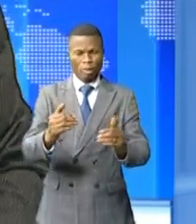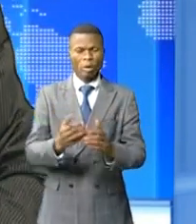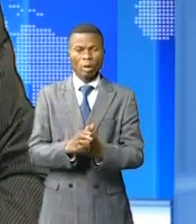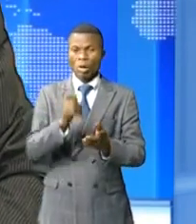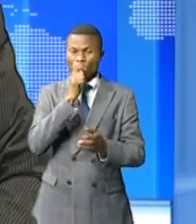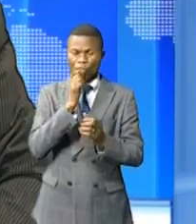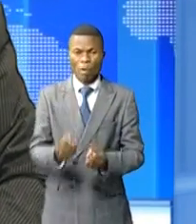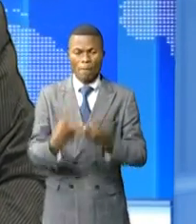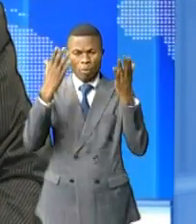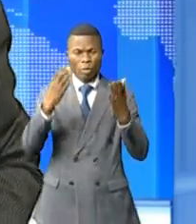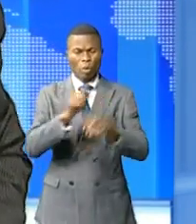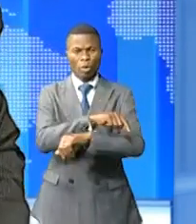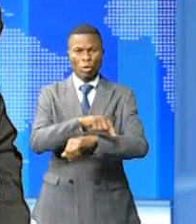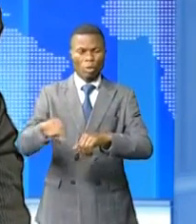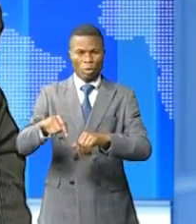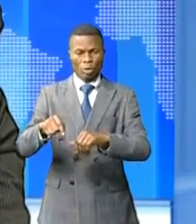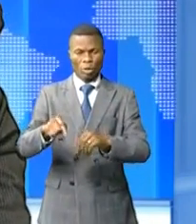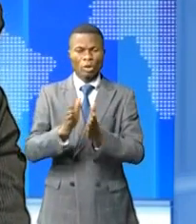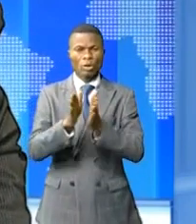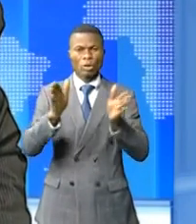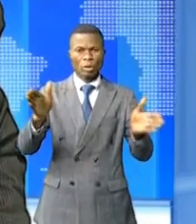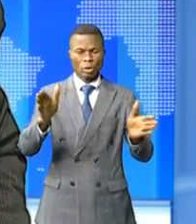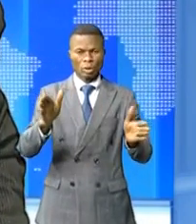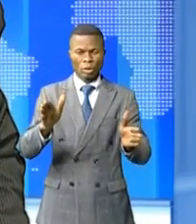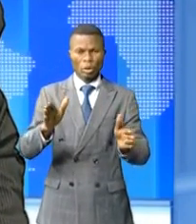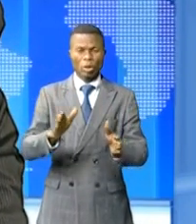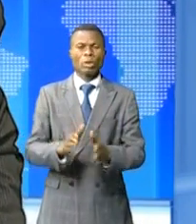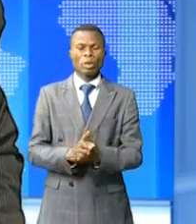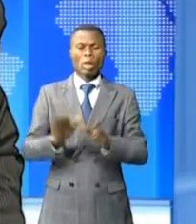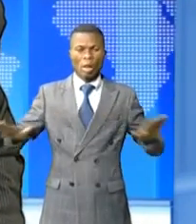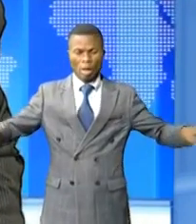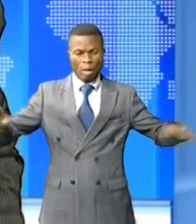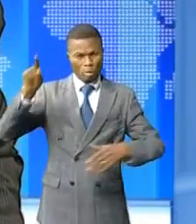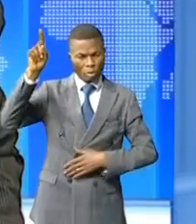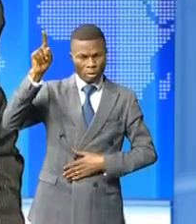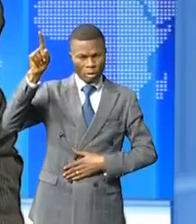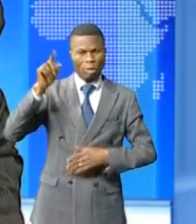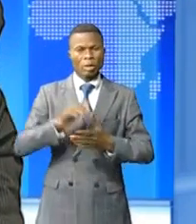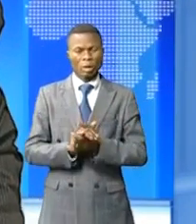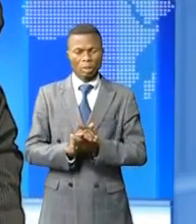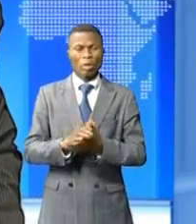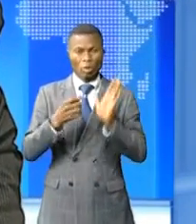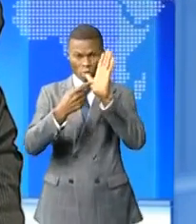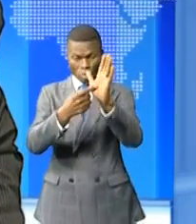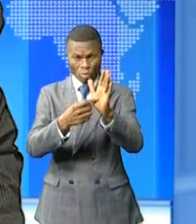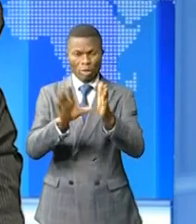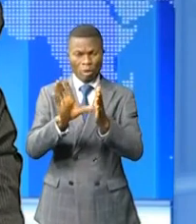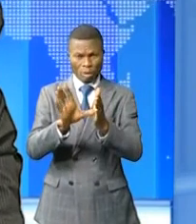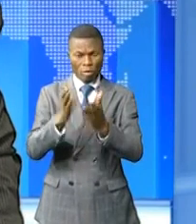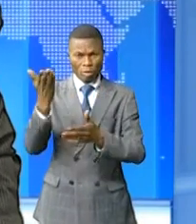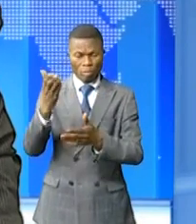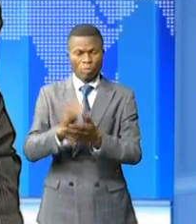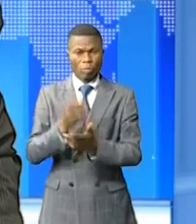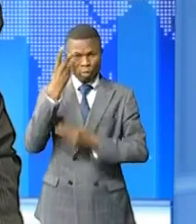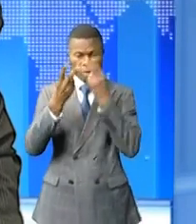s'est déclaré aux installations de la Direction générale de la Régie des voies aériennes, RVA. Vous suivrez dans ce journal la descente